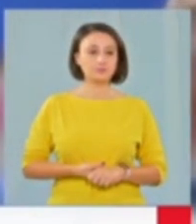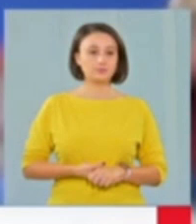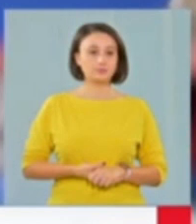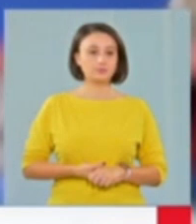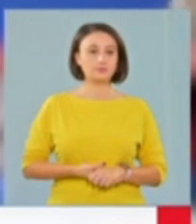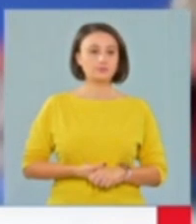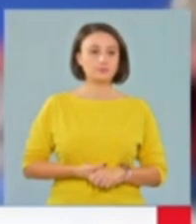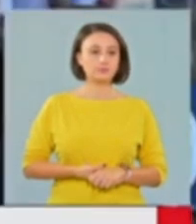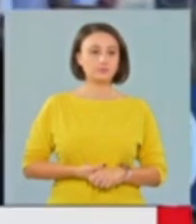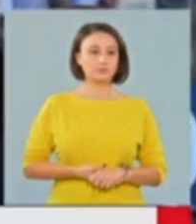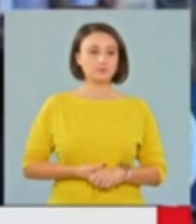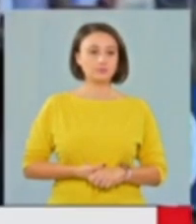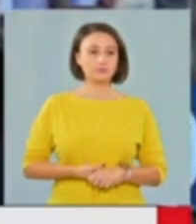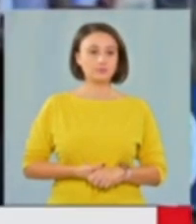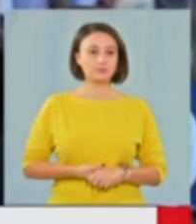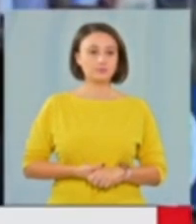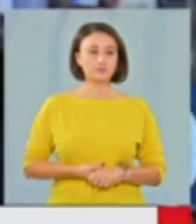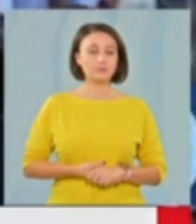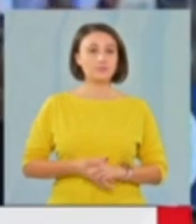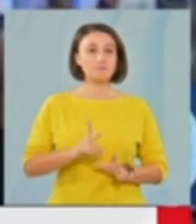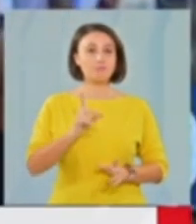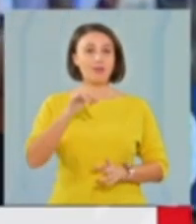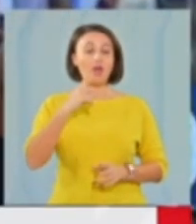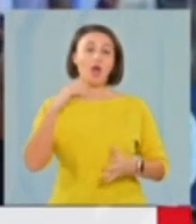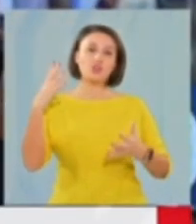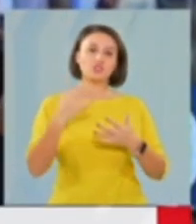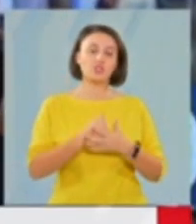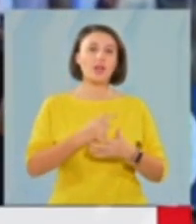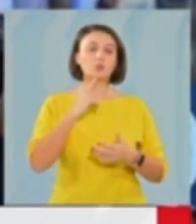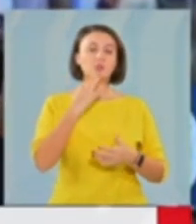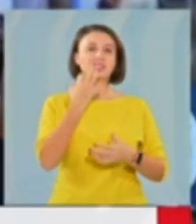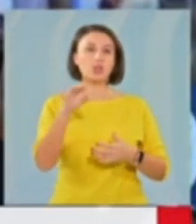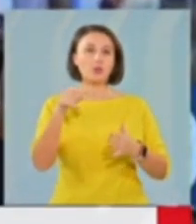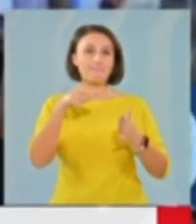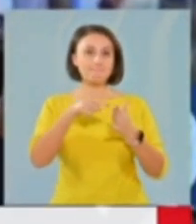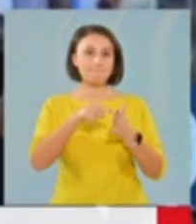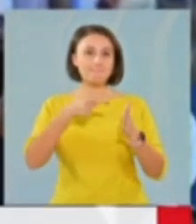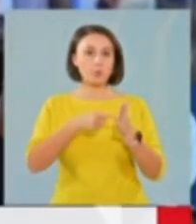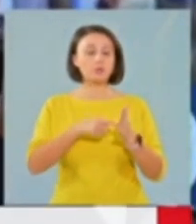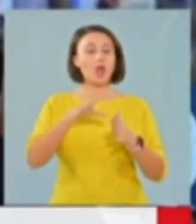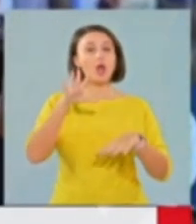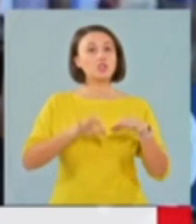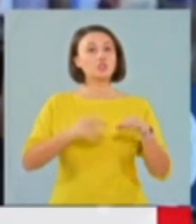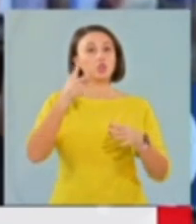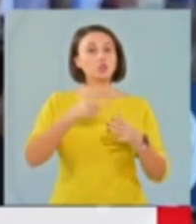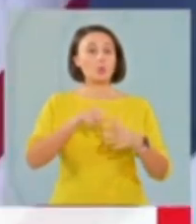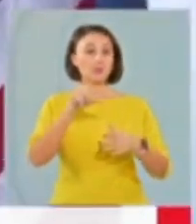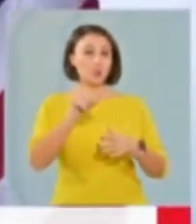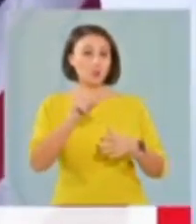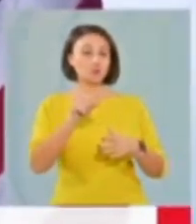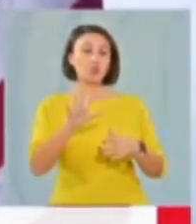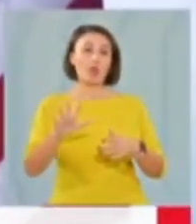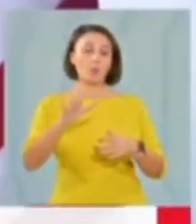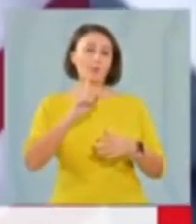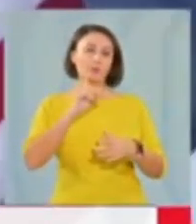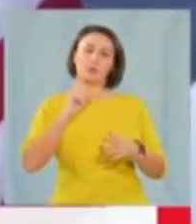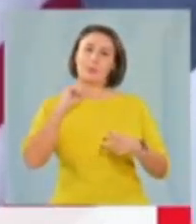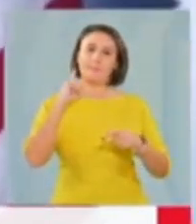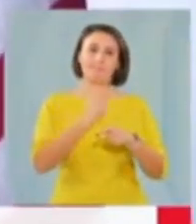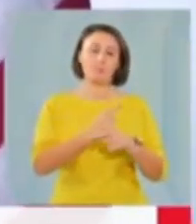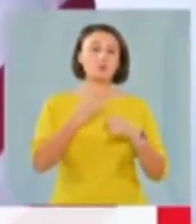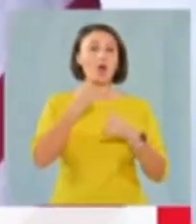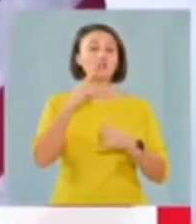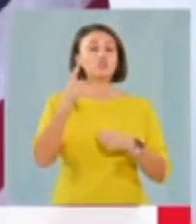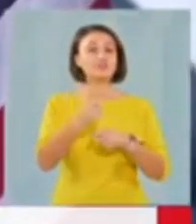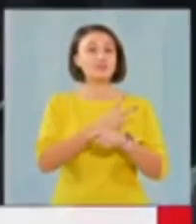at risk right here in Virginia. Joe Biden a câștigat în Virginia cu 10 puncte avans la alegerile din 2020. Republicanii nu s-au mai impus în acest